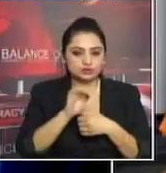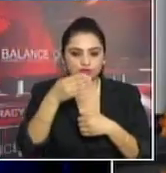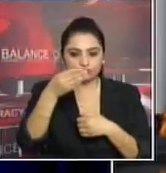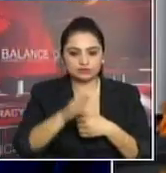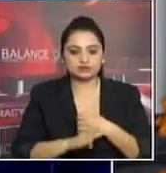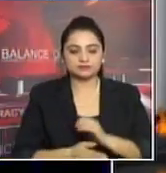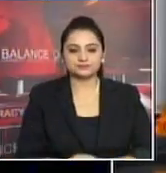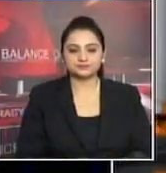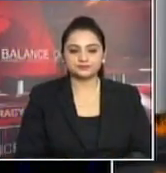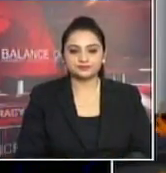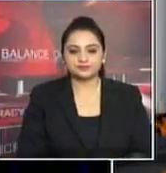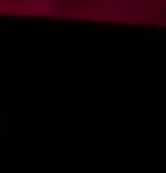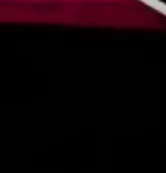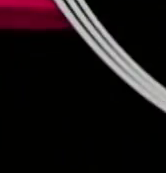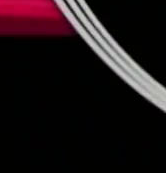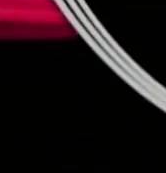गर्न सक्नुहुन्छ।